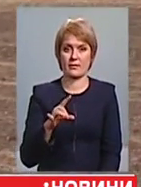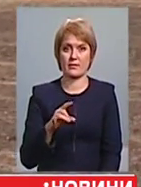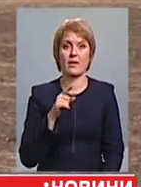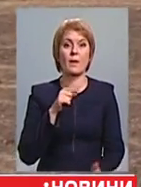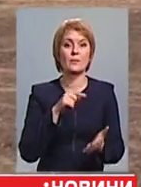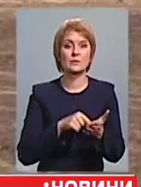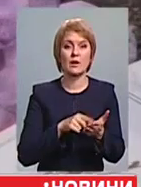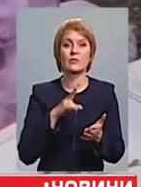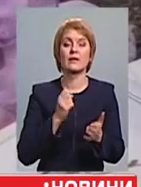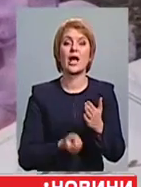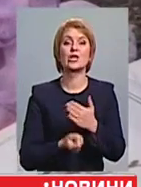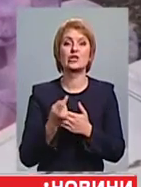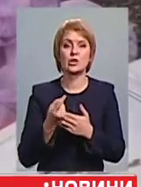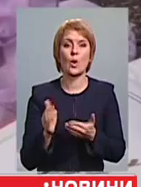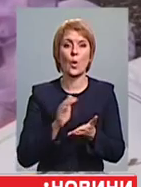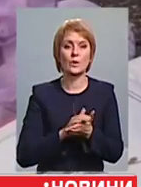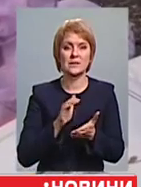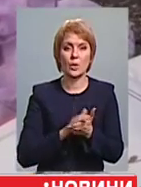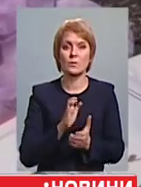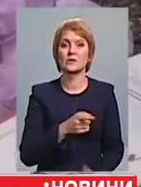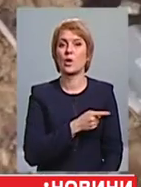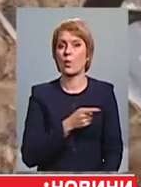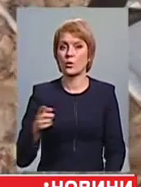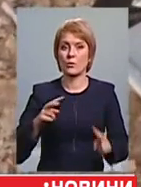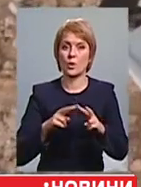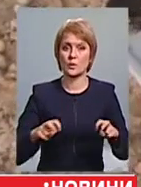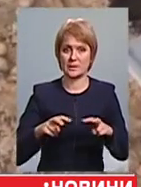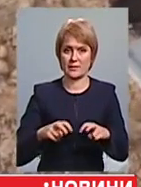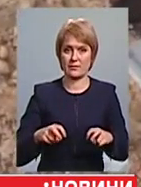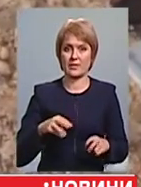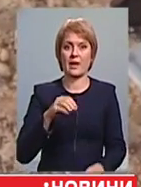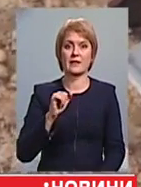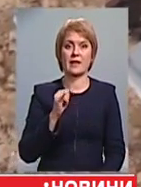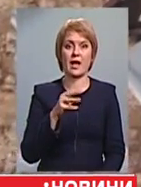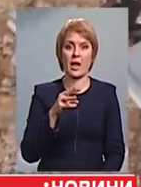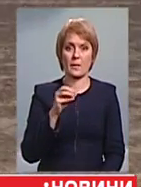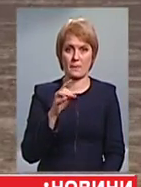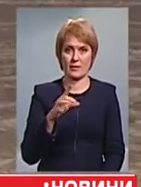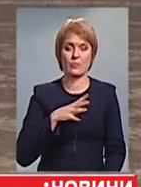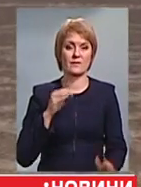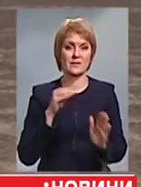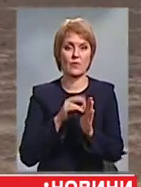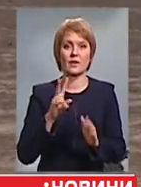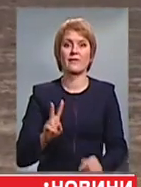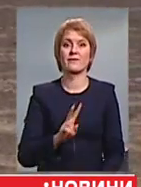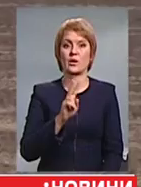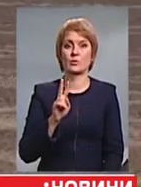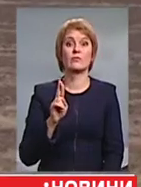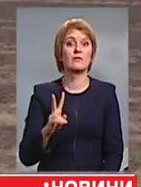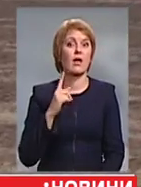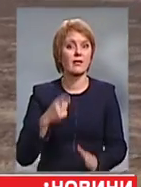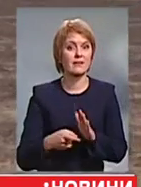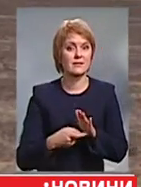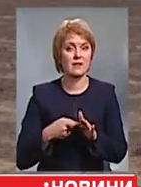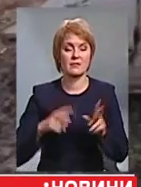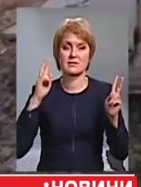Вони посилаються на джерело, ознайомлене із ходом розслідування. Зазначають, що таймер був встановлений на 2 години. Як про це